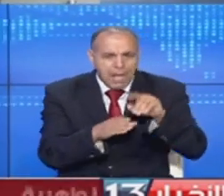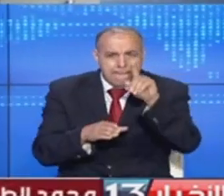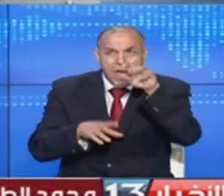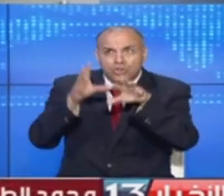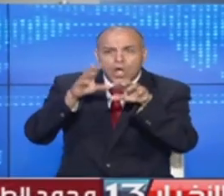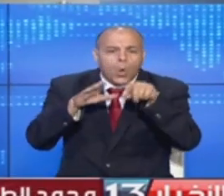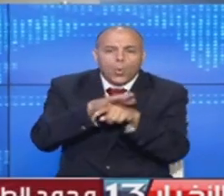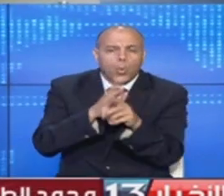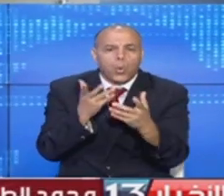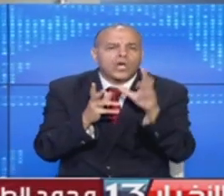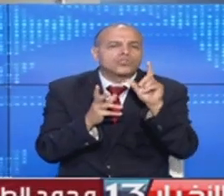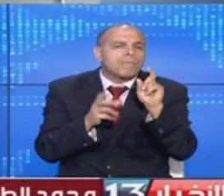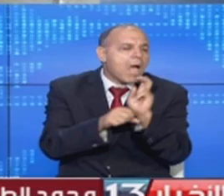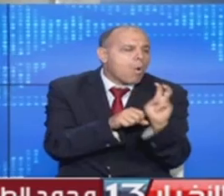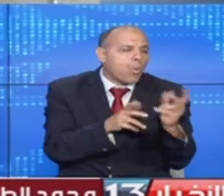الامطار